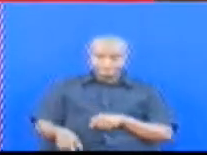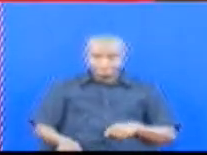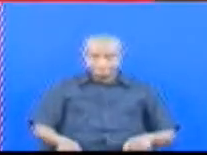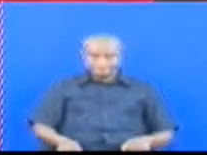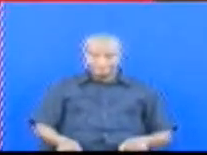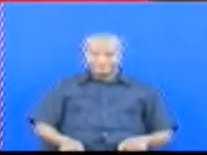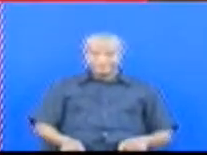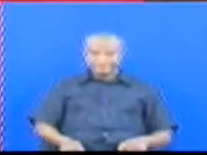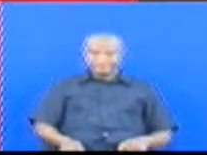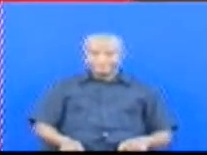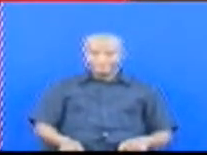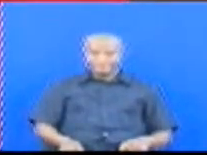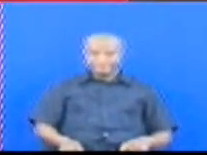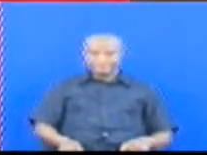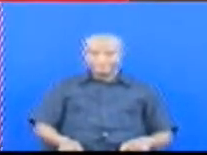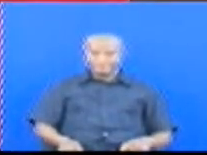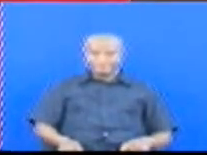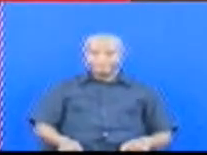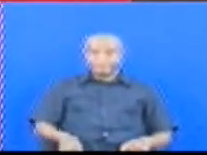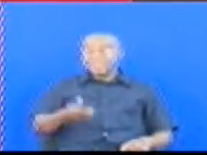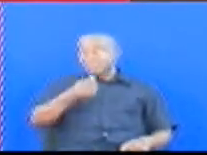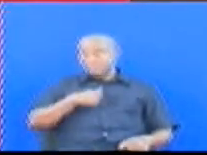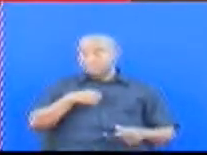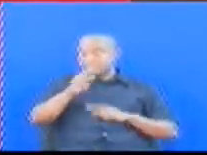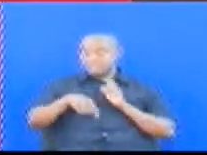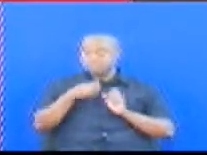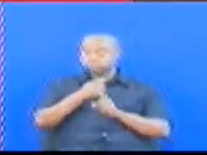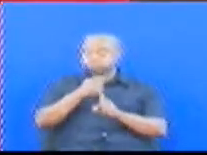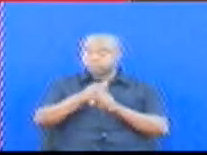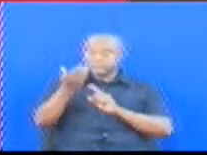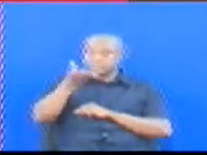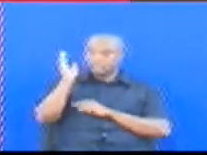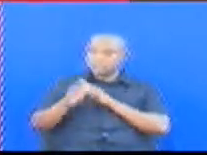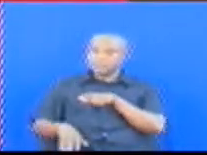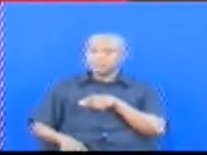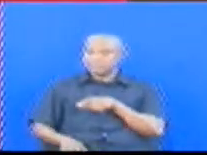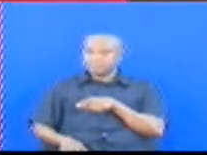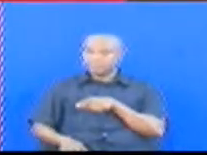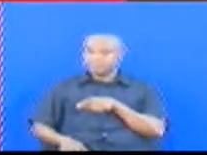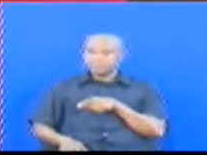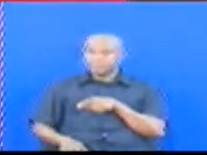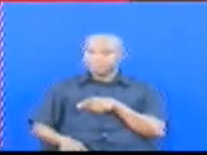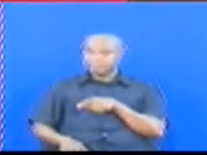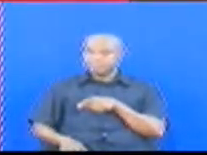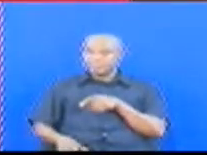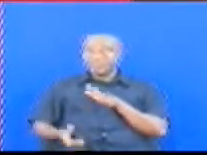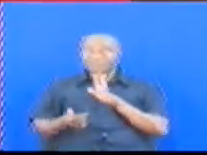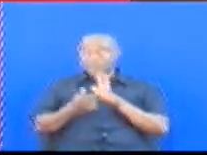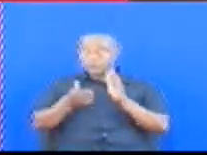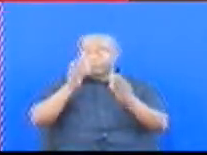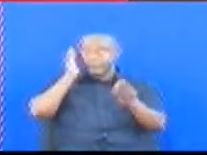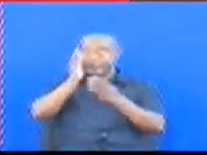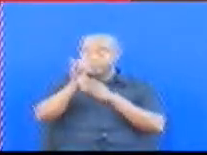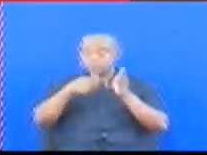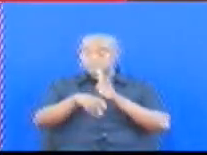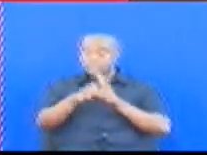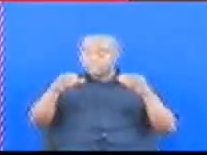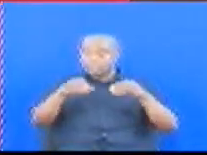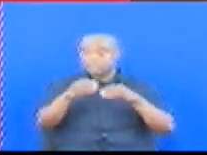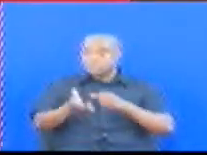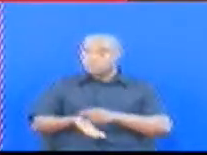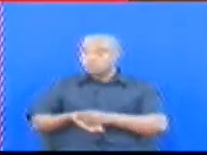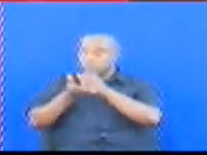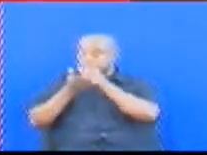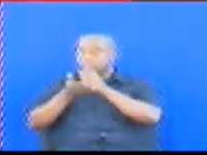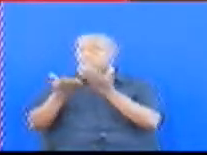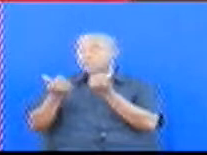Spika, mimi nasisitiza serikali kama lengo walioleta kwenye kamati ni kuwasaidia